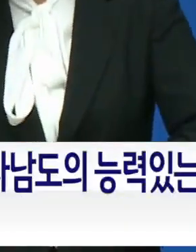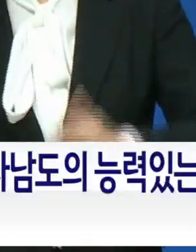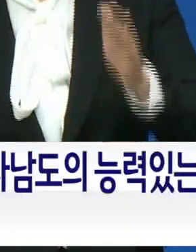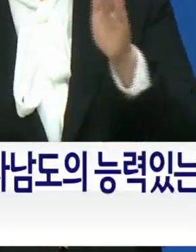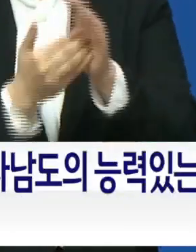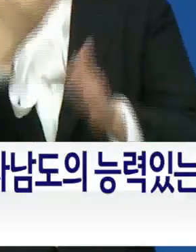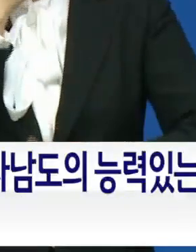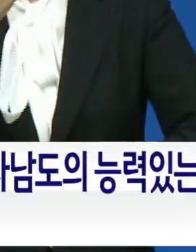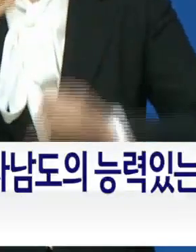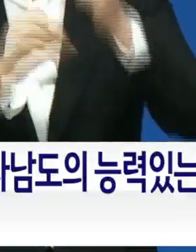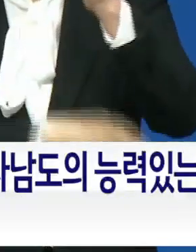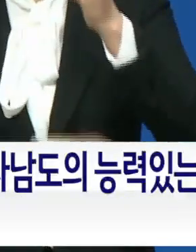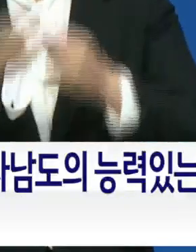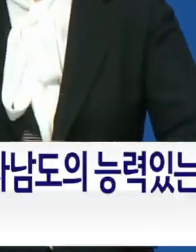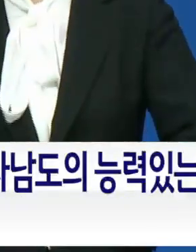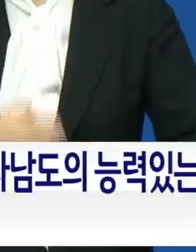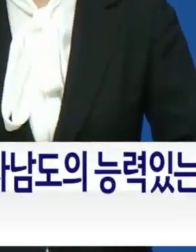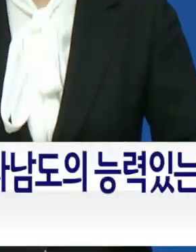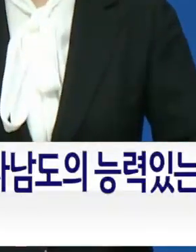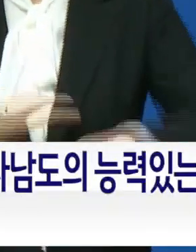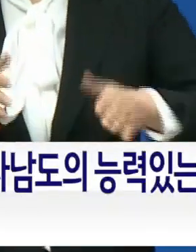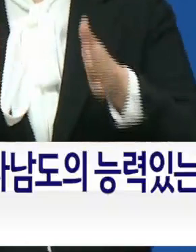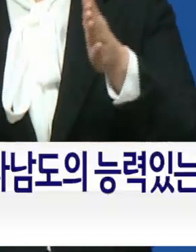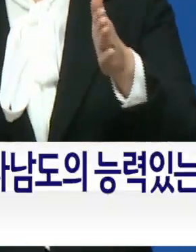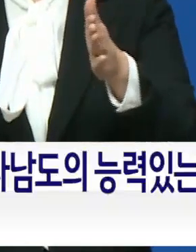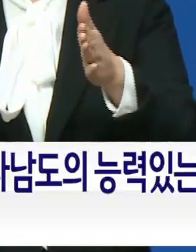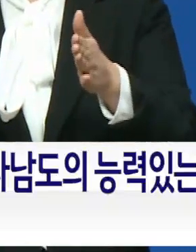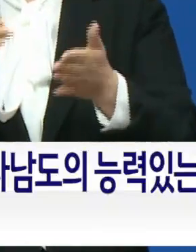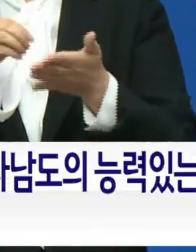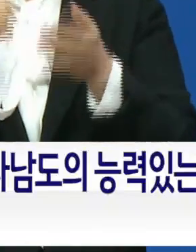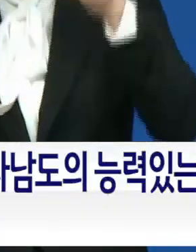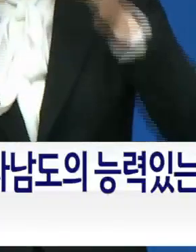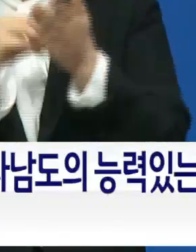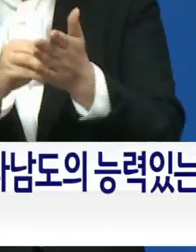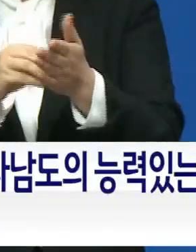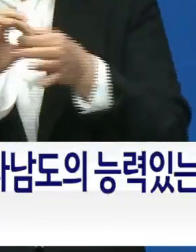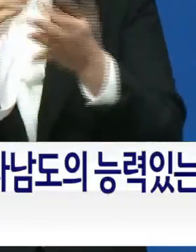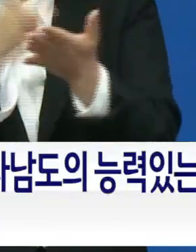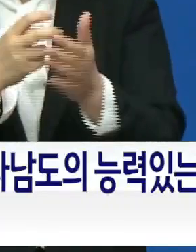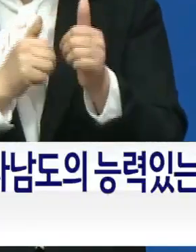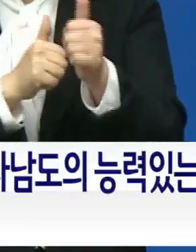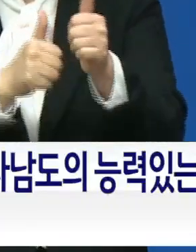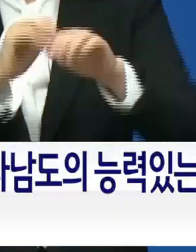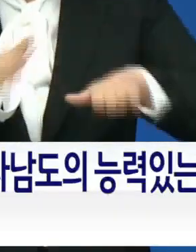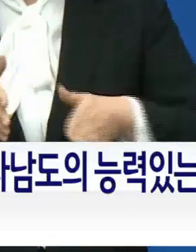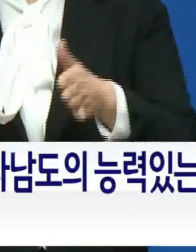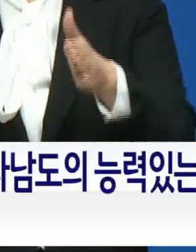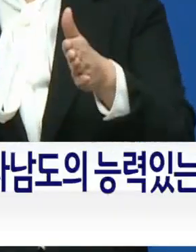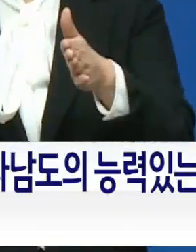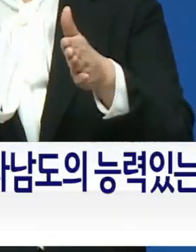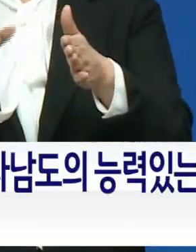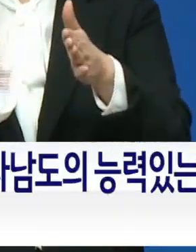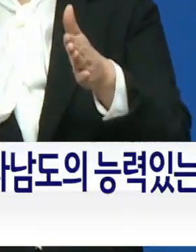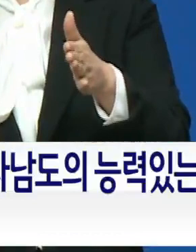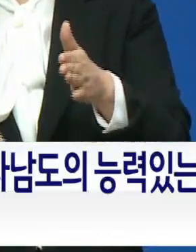실현할 토대가 마련됩니다. 전라남도는 입시 관련 법령에 따라서 전라남도의